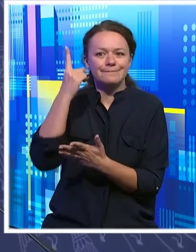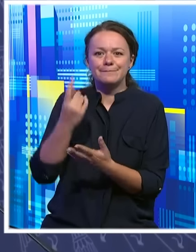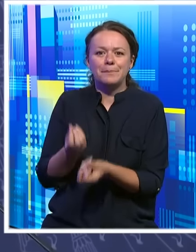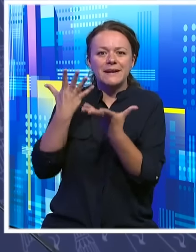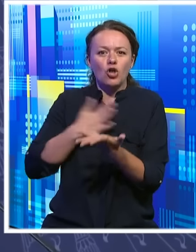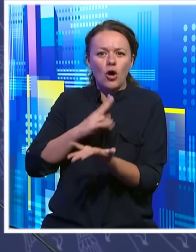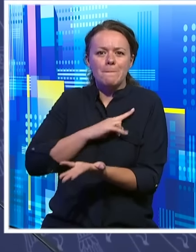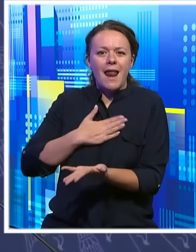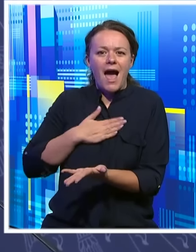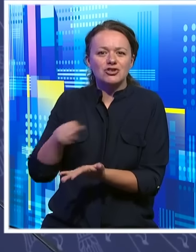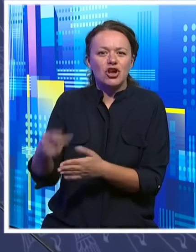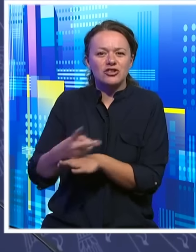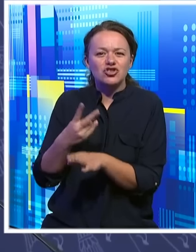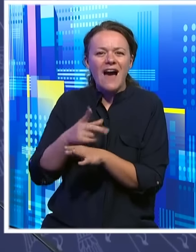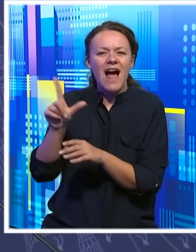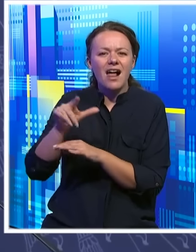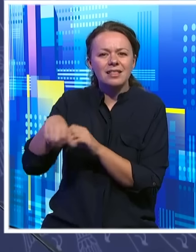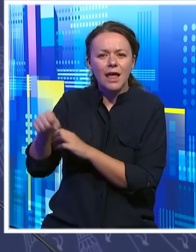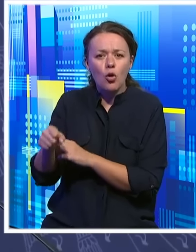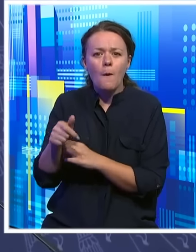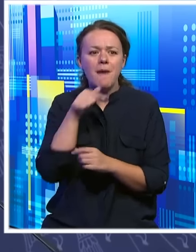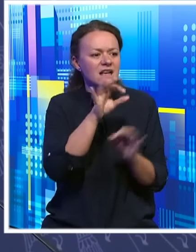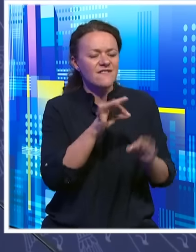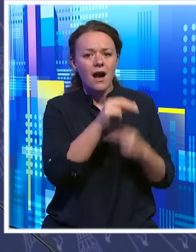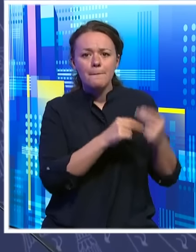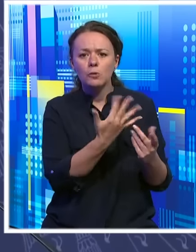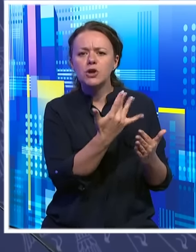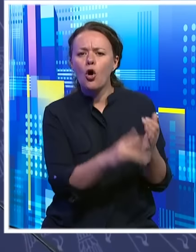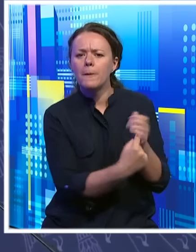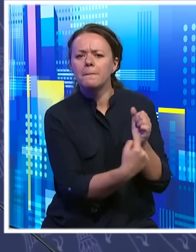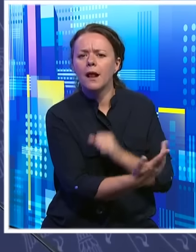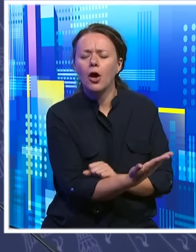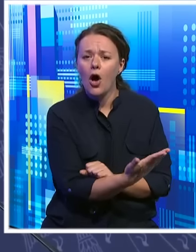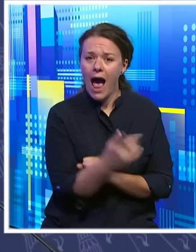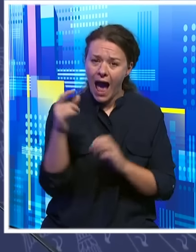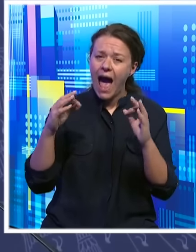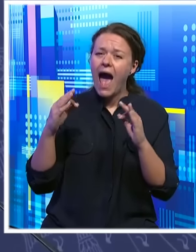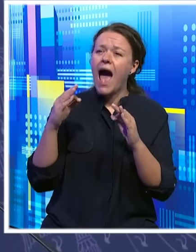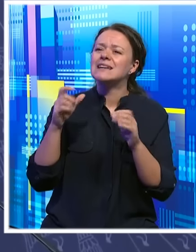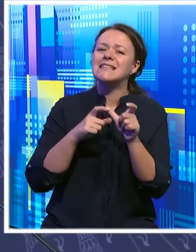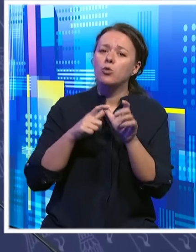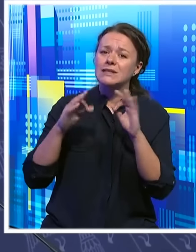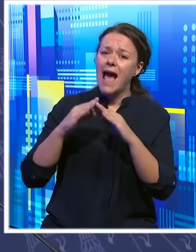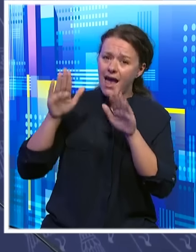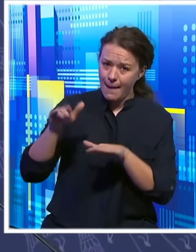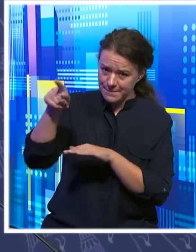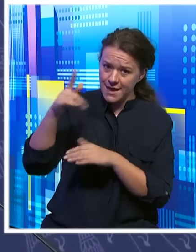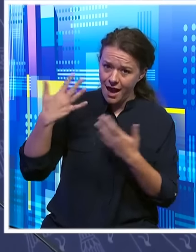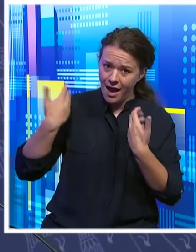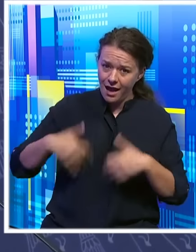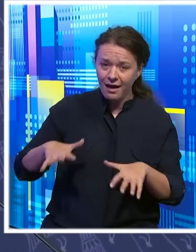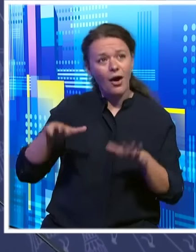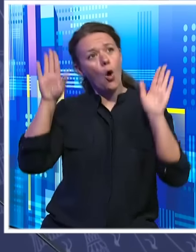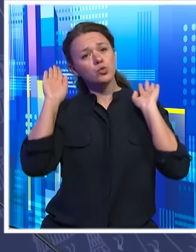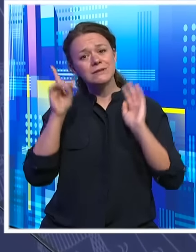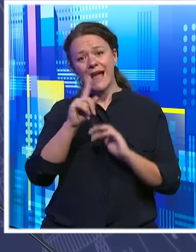našoj zemlji. A razmislite, da li bi se Emirati odrekli nafte ili Saudijska Arabija, mi bismo bili jedina zemlja i jedini narod